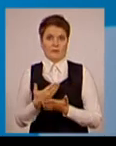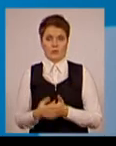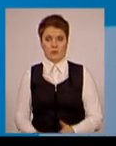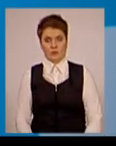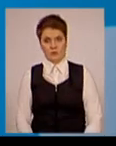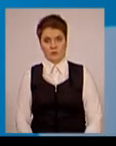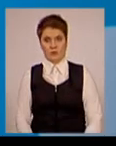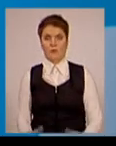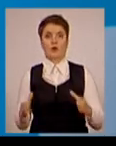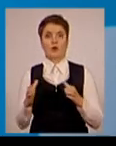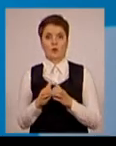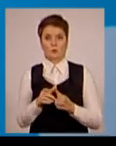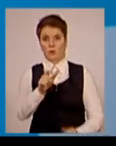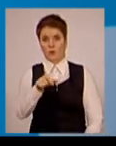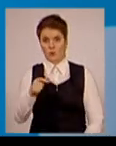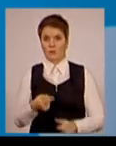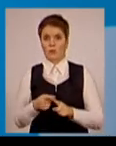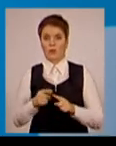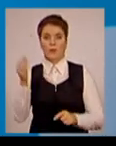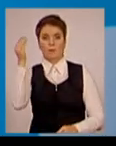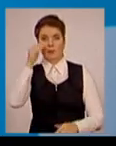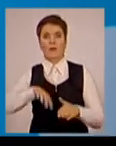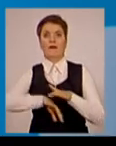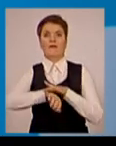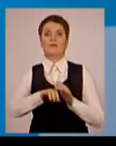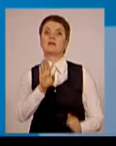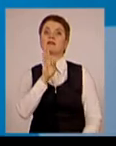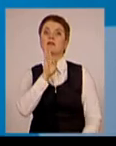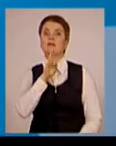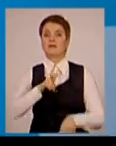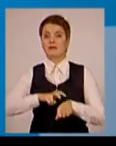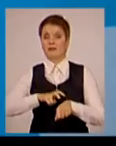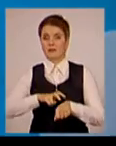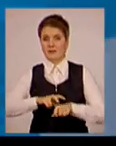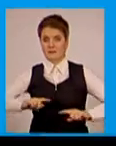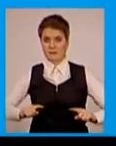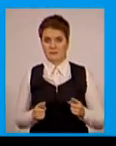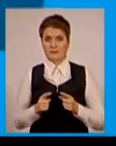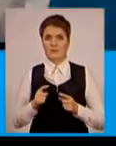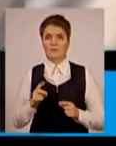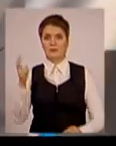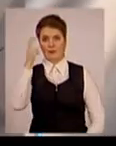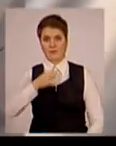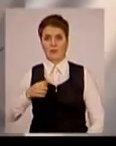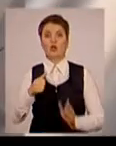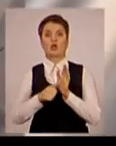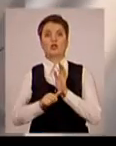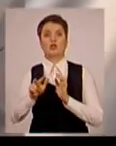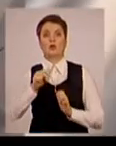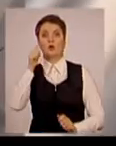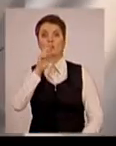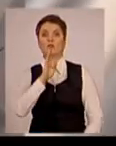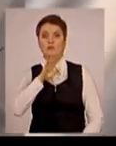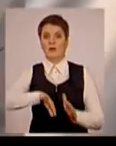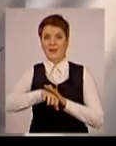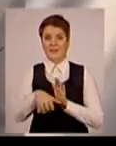Групу осіб, яких підозрюють у викраденні лікарки, затримали поліцейські на Київщині. 62-річну жінку викрали разом з її машиною